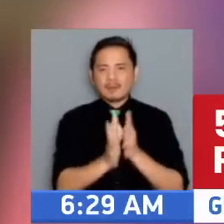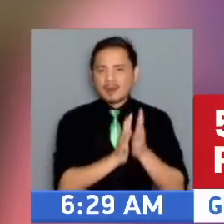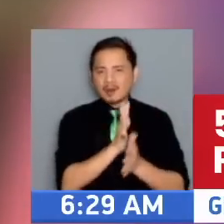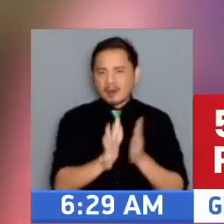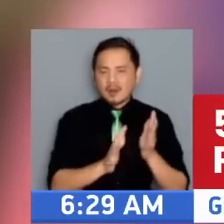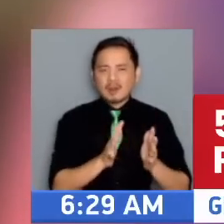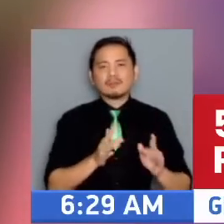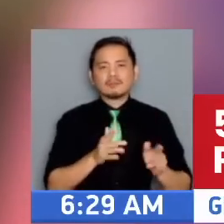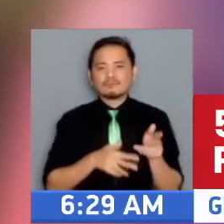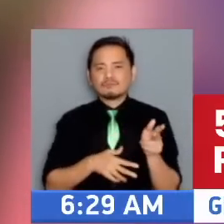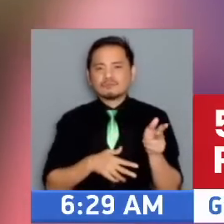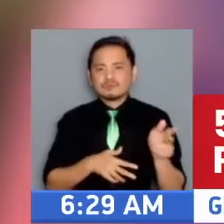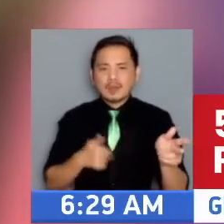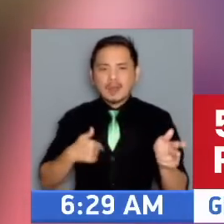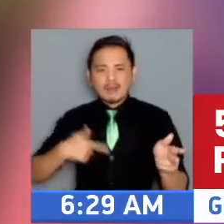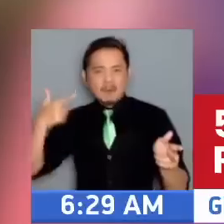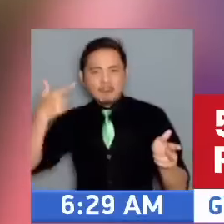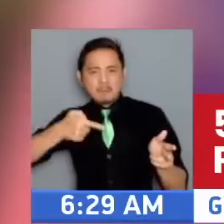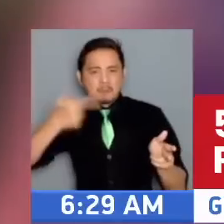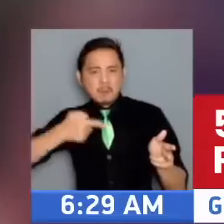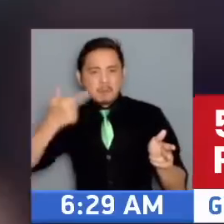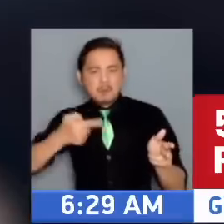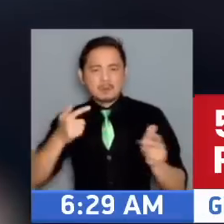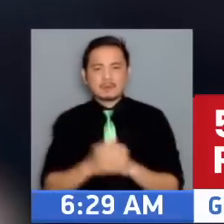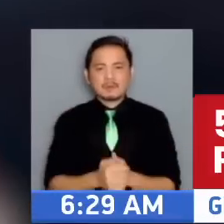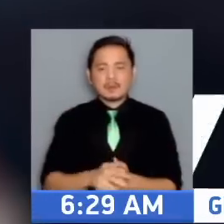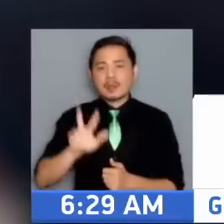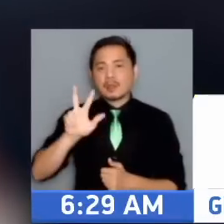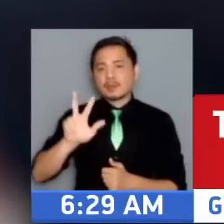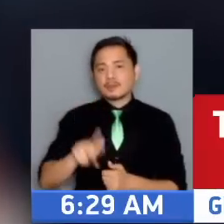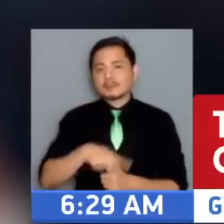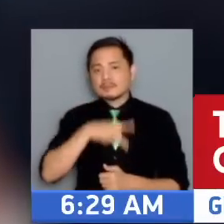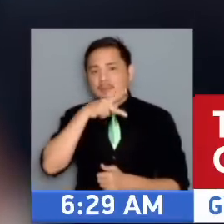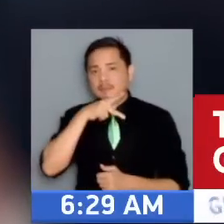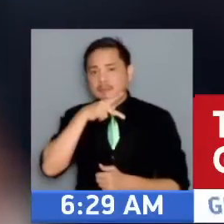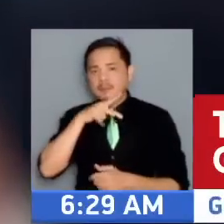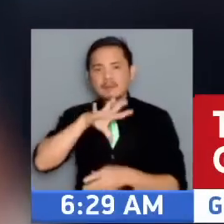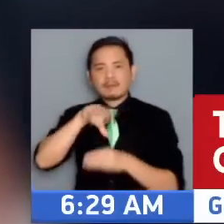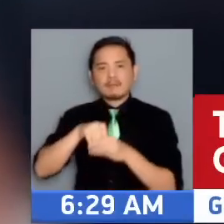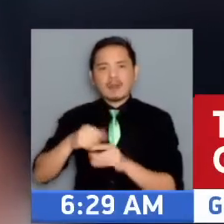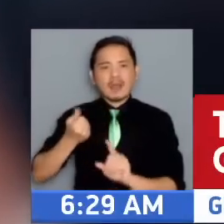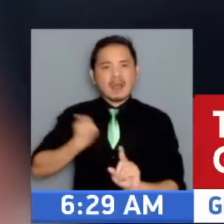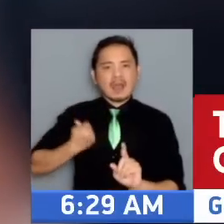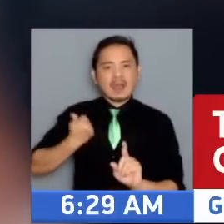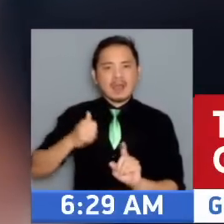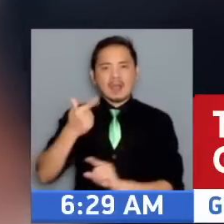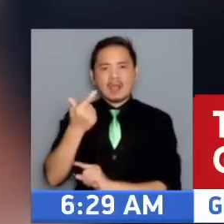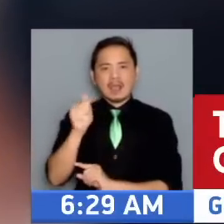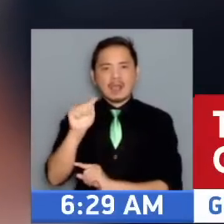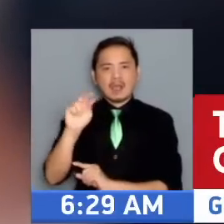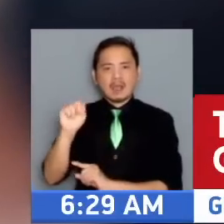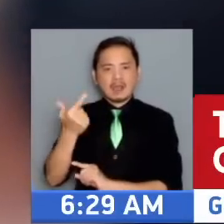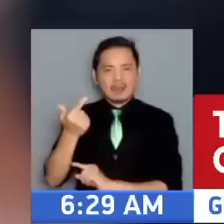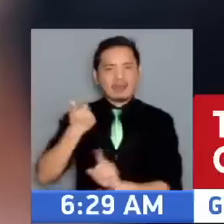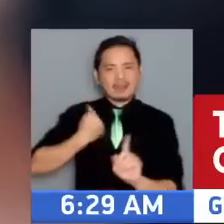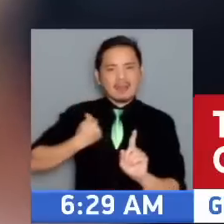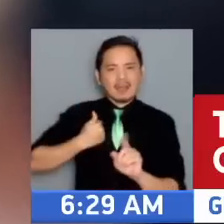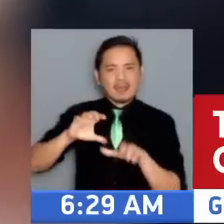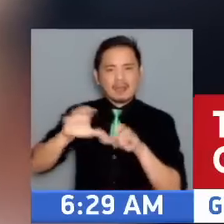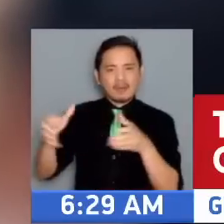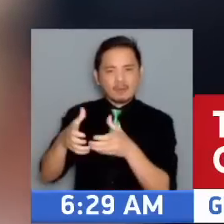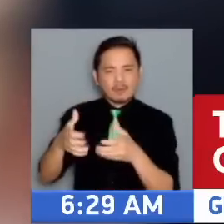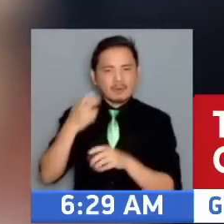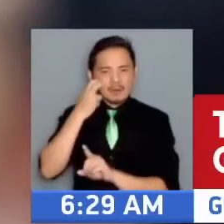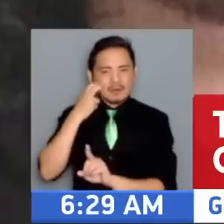isang linggo, naaresto ang tatlong suspect na mga miyembro ng gang. Sabi ng mga suspect na sina Humberto Anaya, Cristo